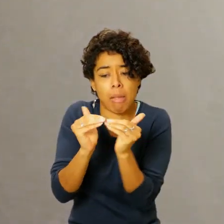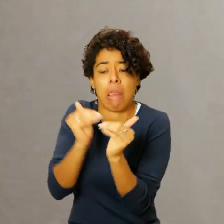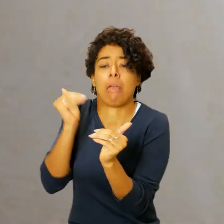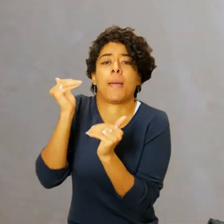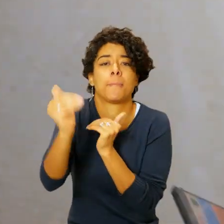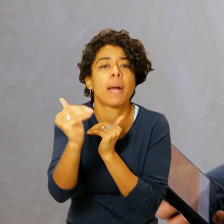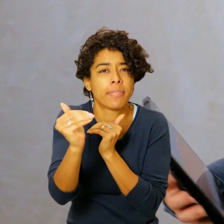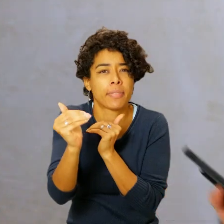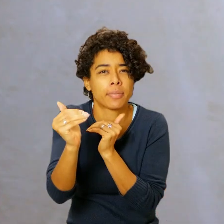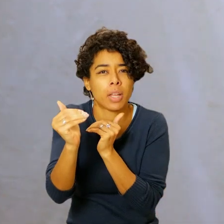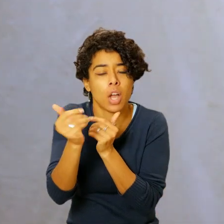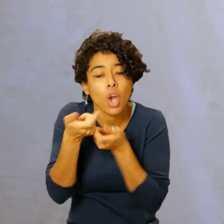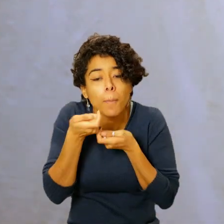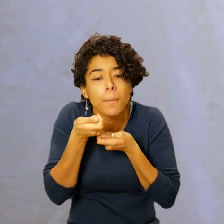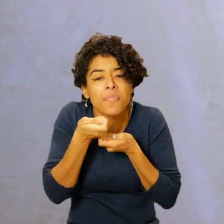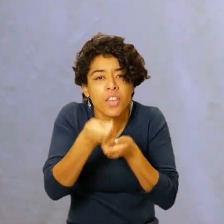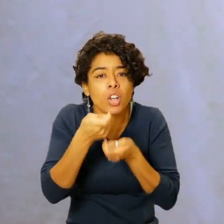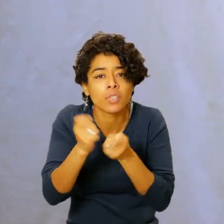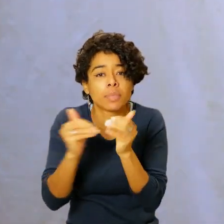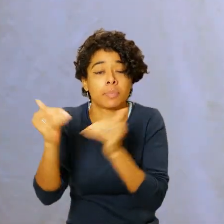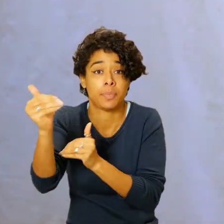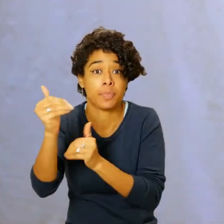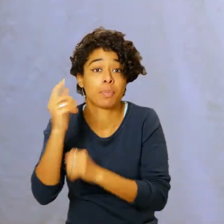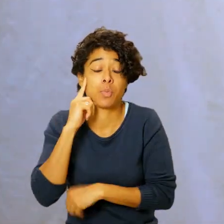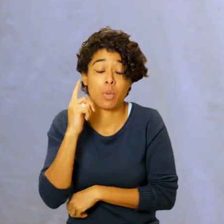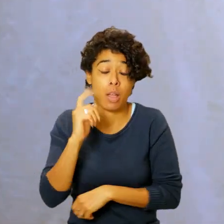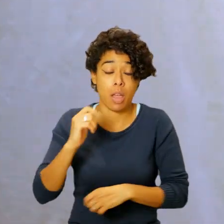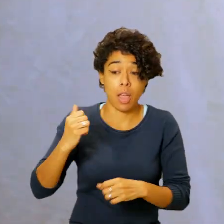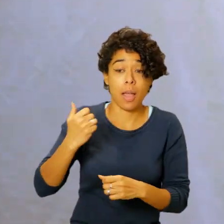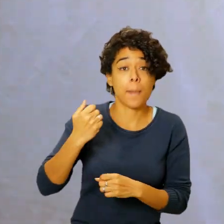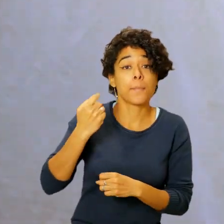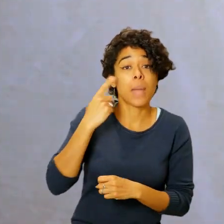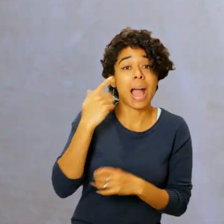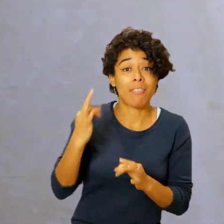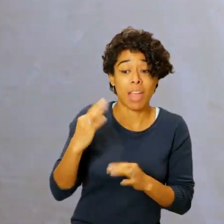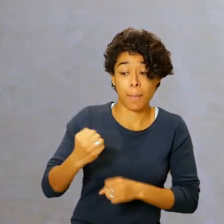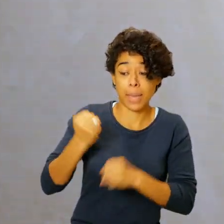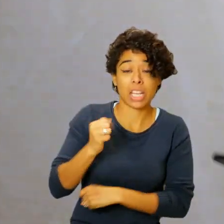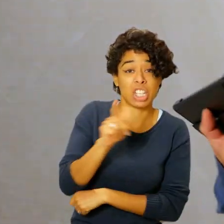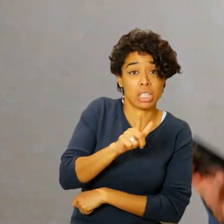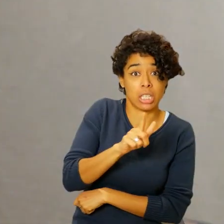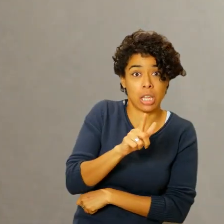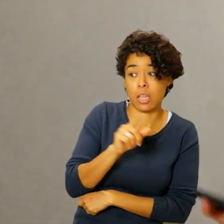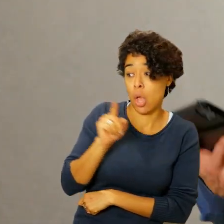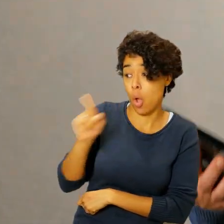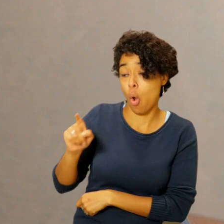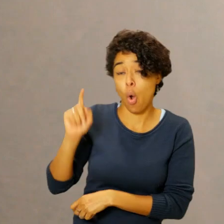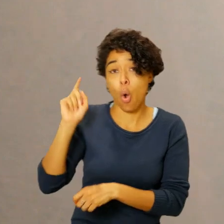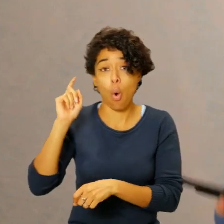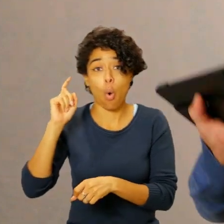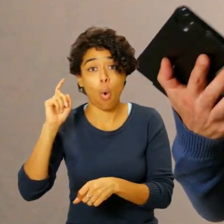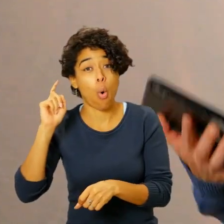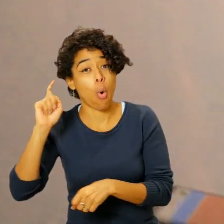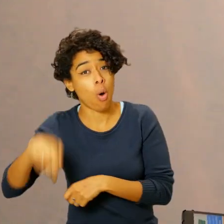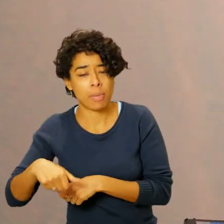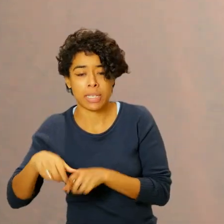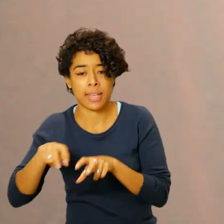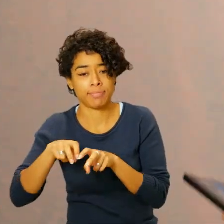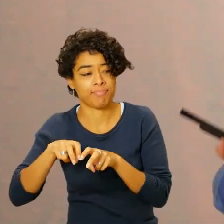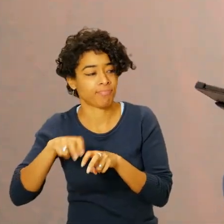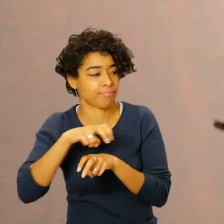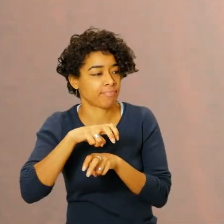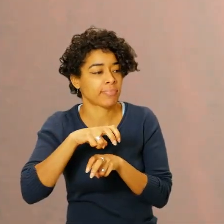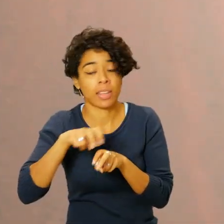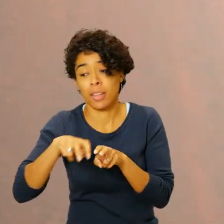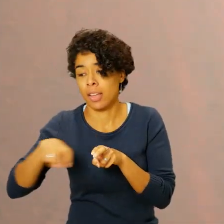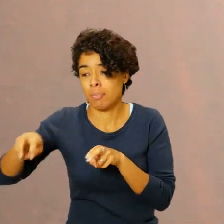étape. Et on voit que pour les bergers, ils étaient obligés, pour éviter le conflit, de se déplacer de puits en puits